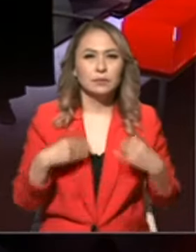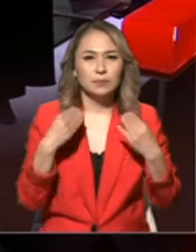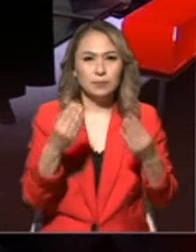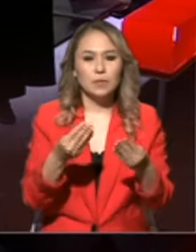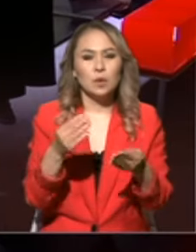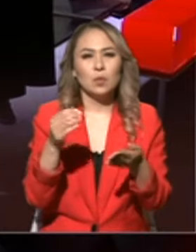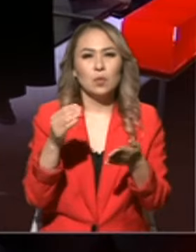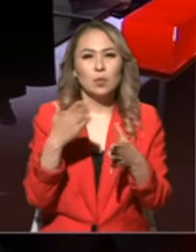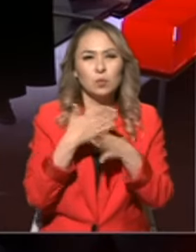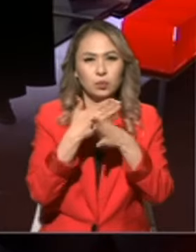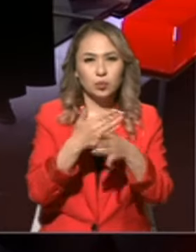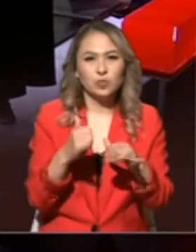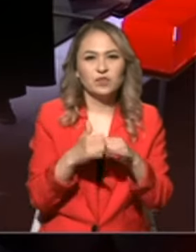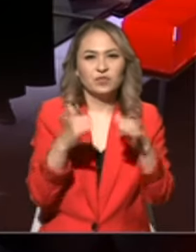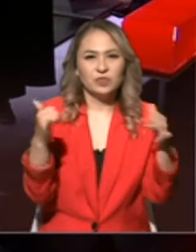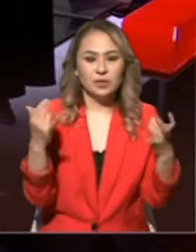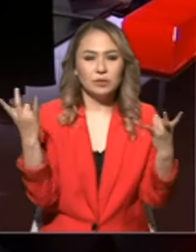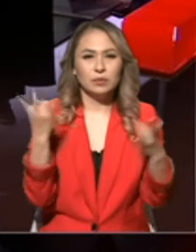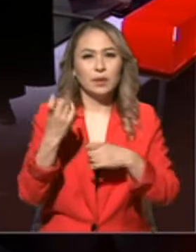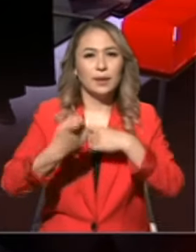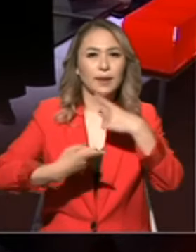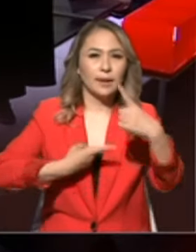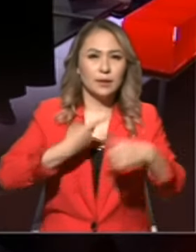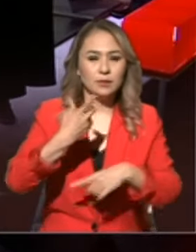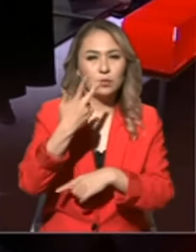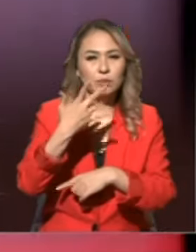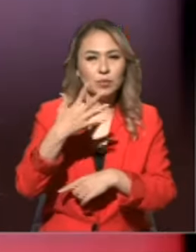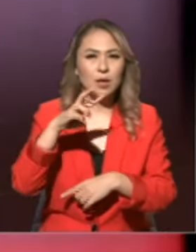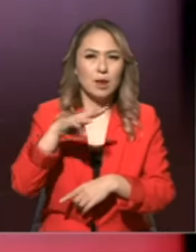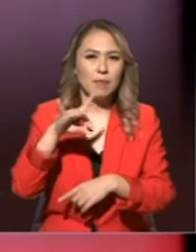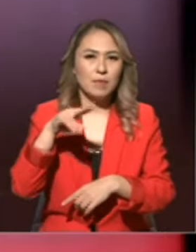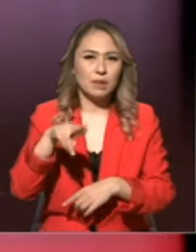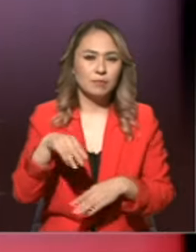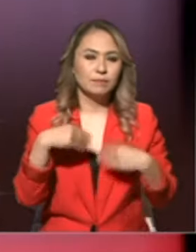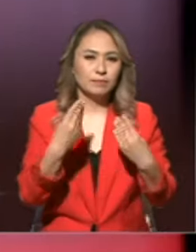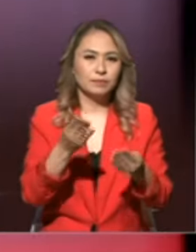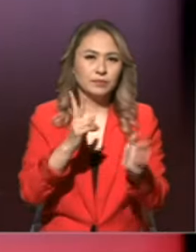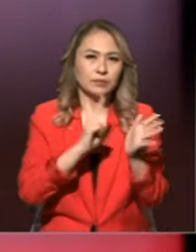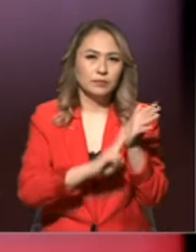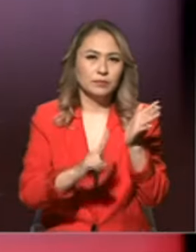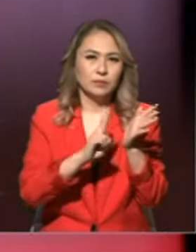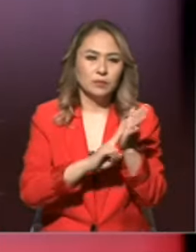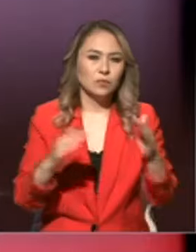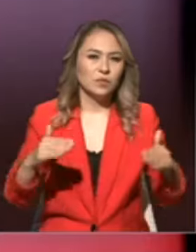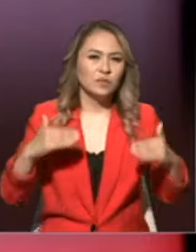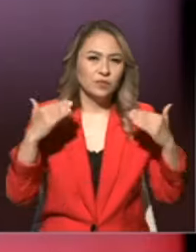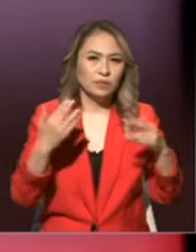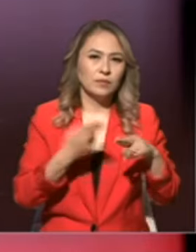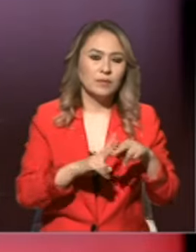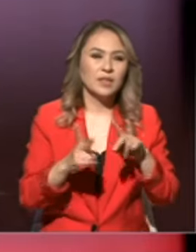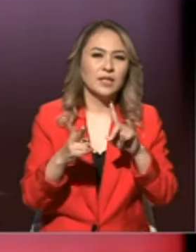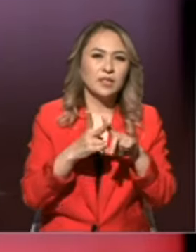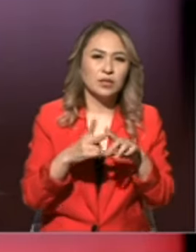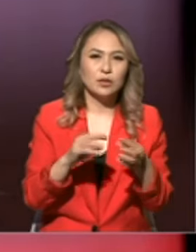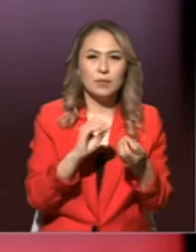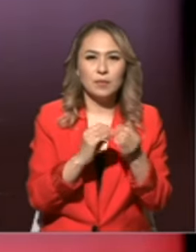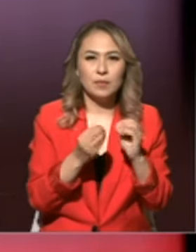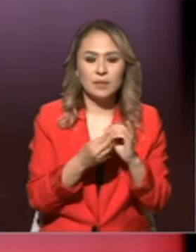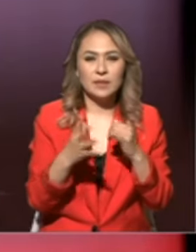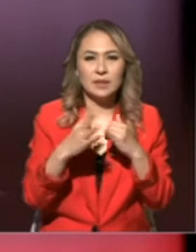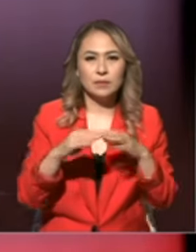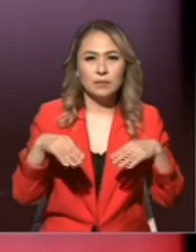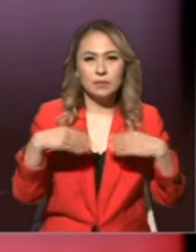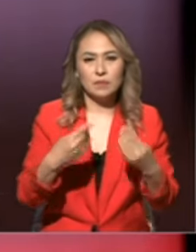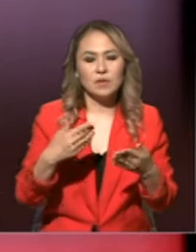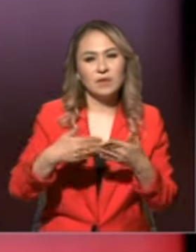көмекті ұлғайтыңыздар деді. Сәйкесінше келесі жылы 35 МРП-дан өзіңіздеріңіз білесіздер, 70-ге дейін ұлғайтты. Міне екінші мәселе. Жер беріңіздер